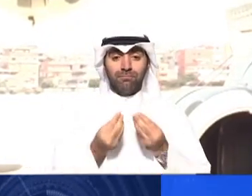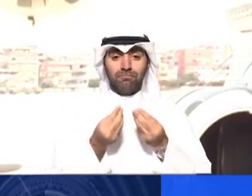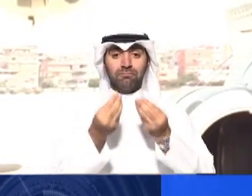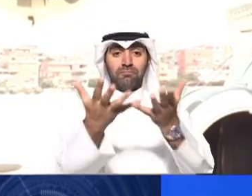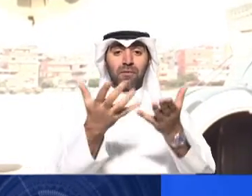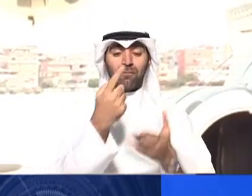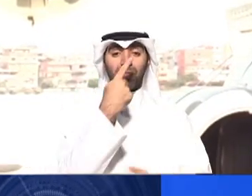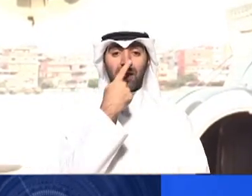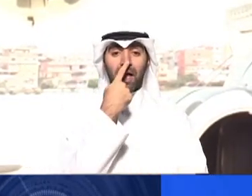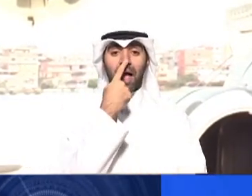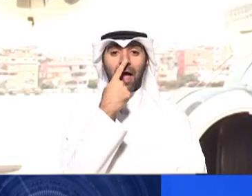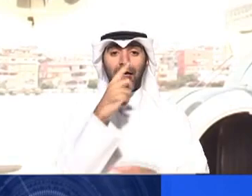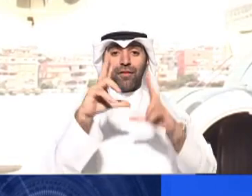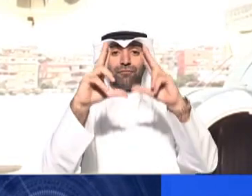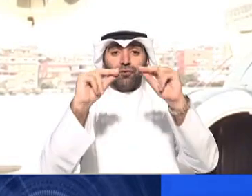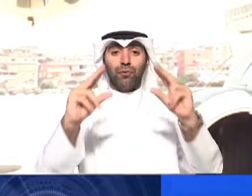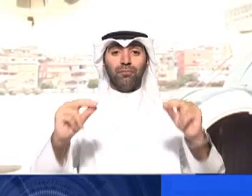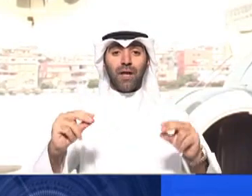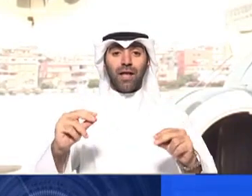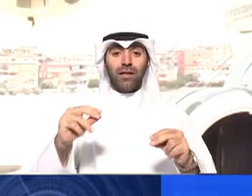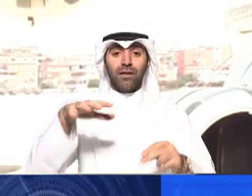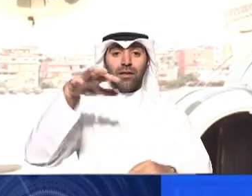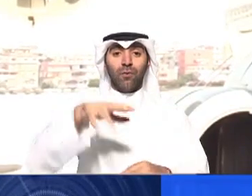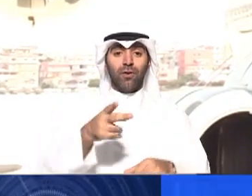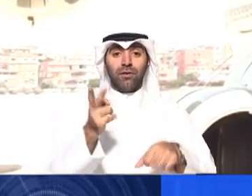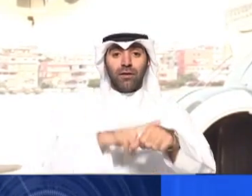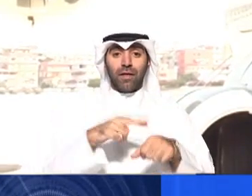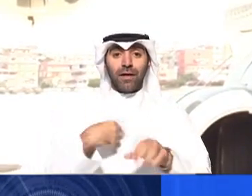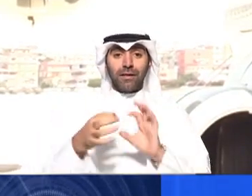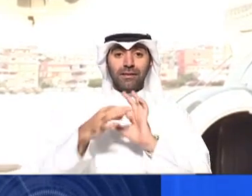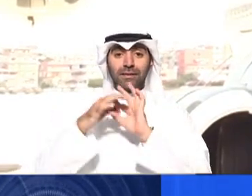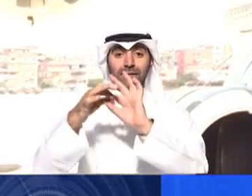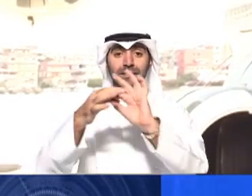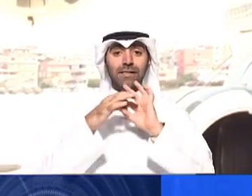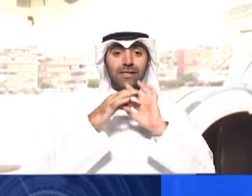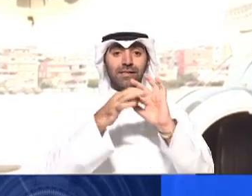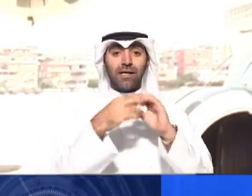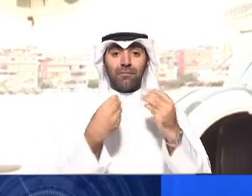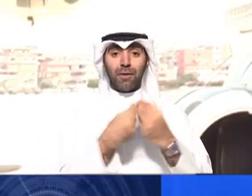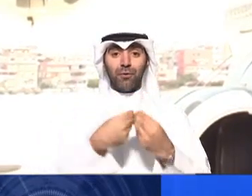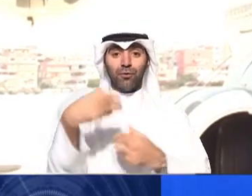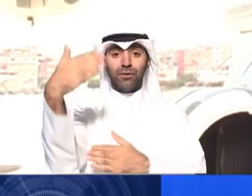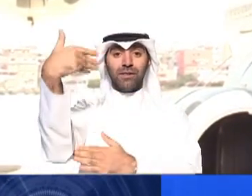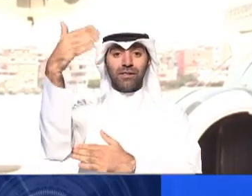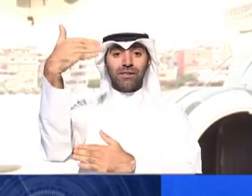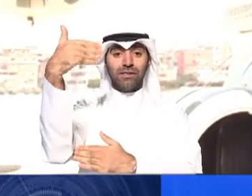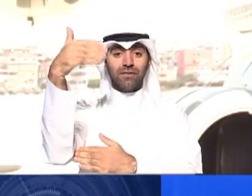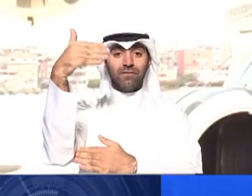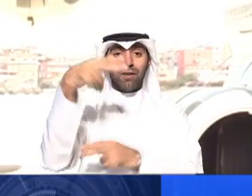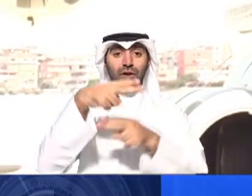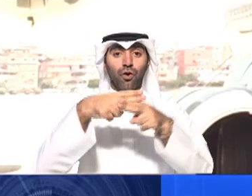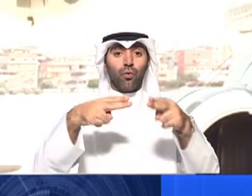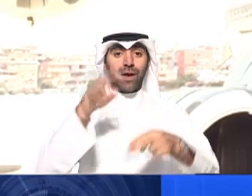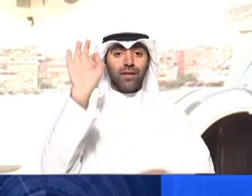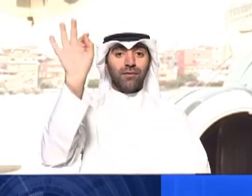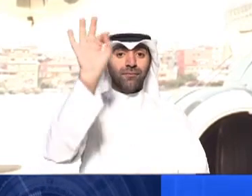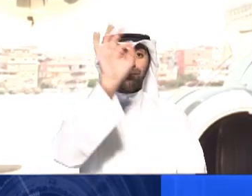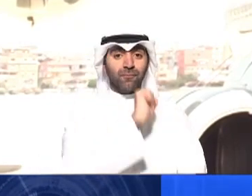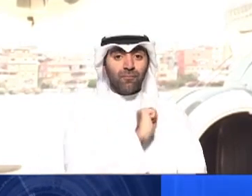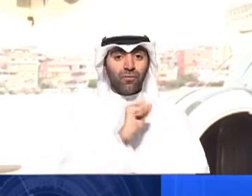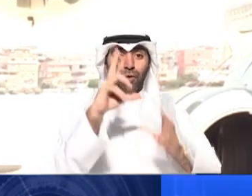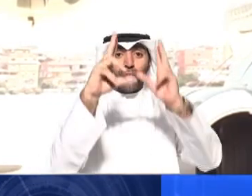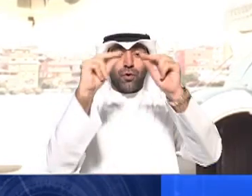نقوم باستلام هذه المواد بالتنسيق مع سفارة دولة الكويت في لبنان، ومن ثم التنسيق مع الصليب الأحمر اللبناني بهدف توزيع هذه